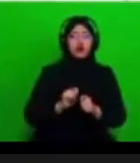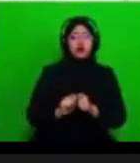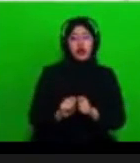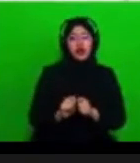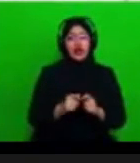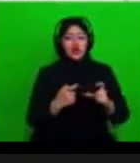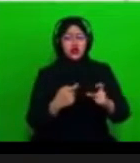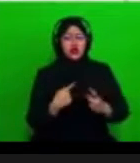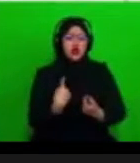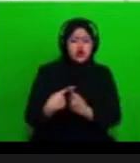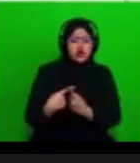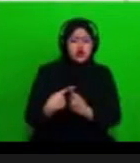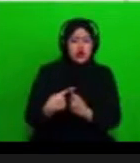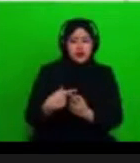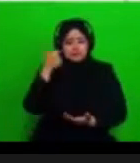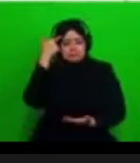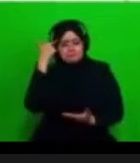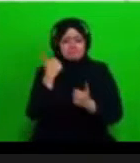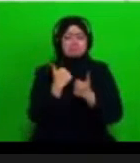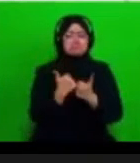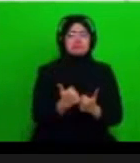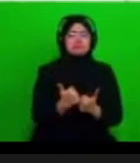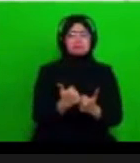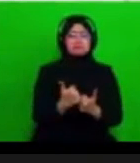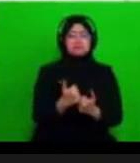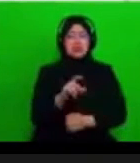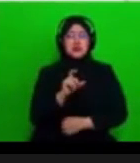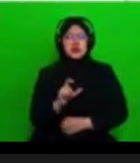mengerjakan soal, jago mengerjakan